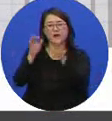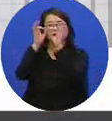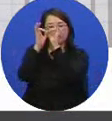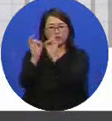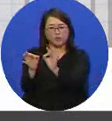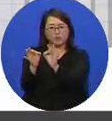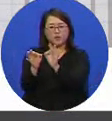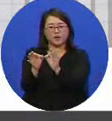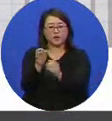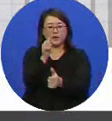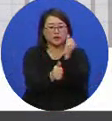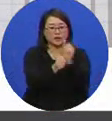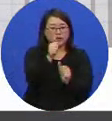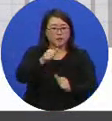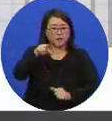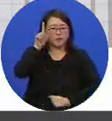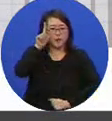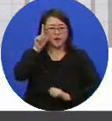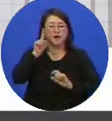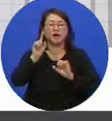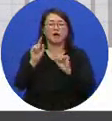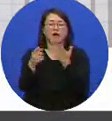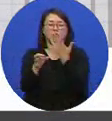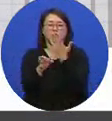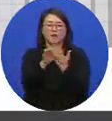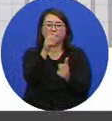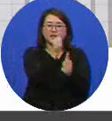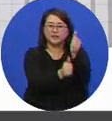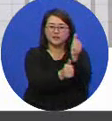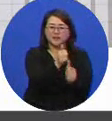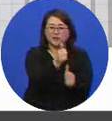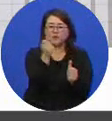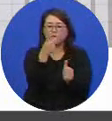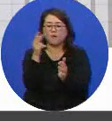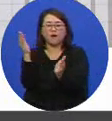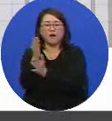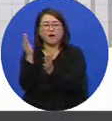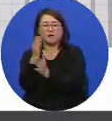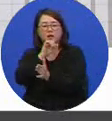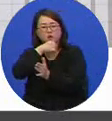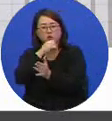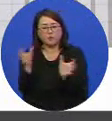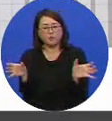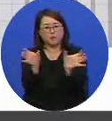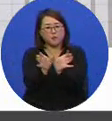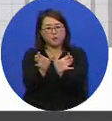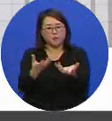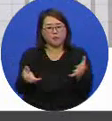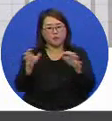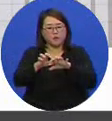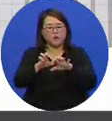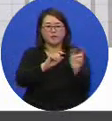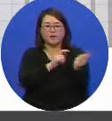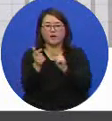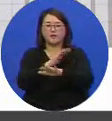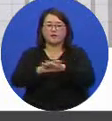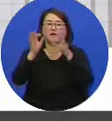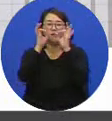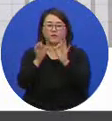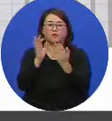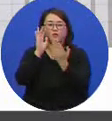수능 100%인가 아니면은 수능에다가 학생부 교과를 반영하는 대학인가라는 걸 잘 살핀 뒤에